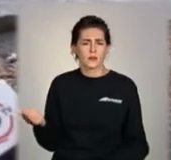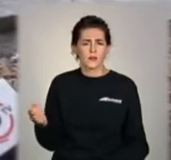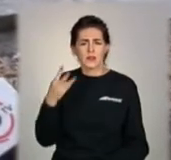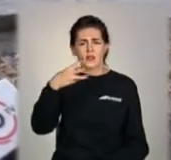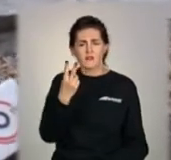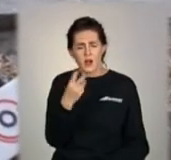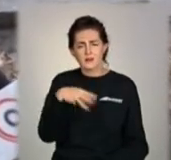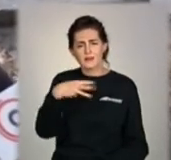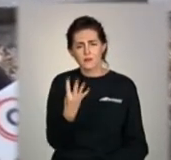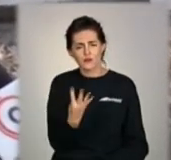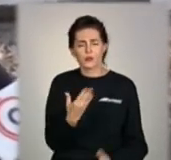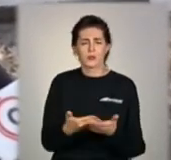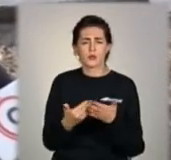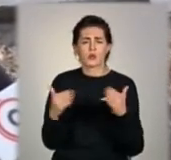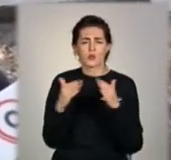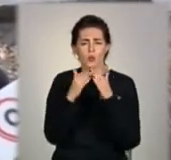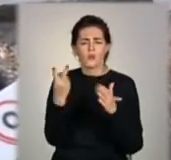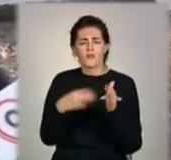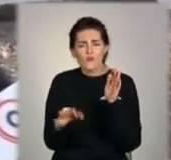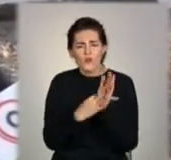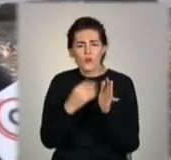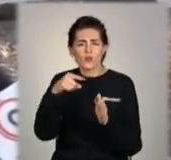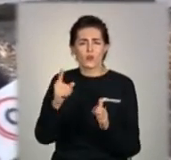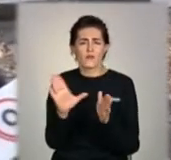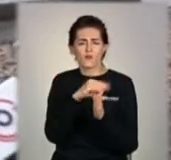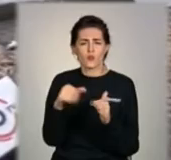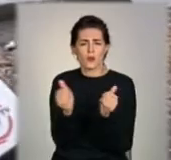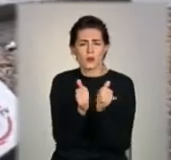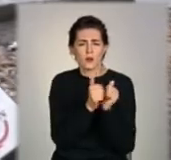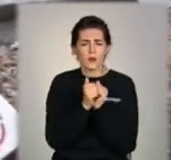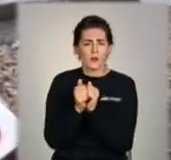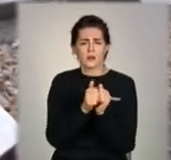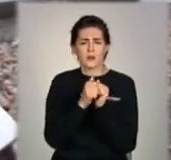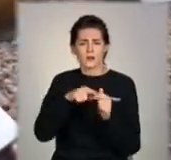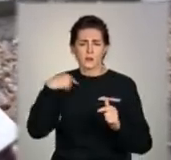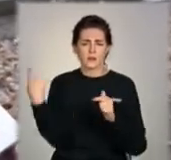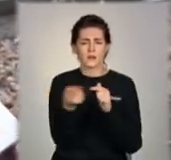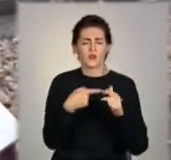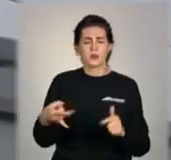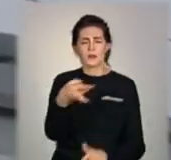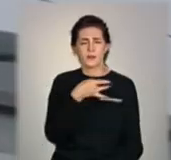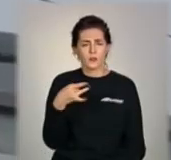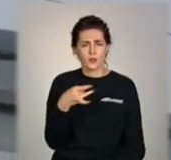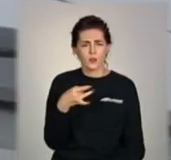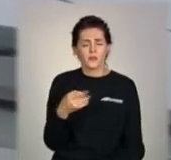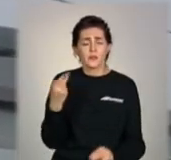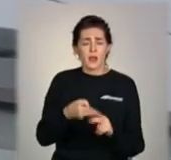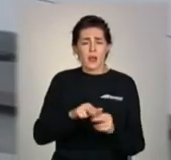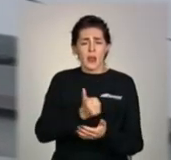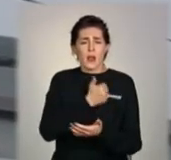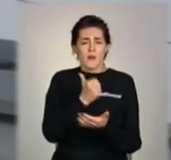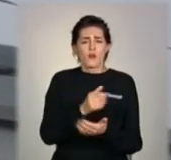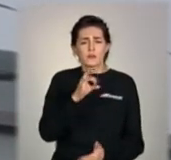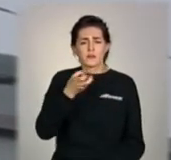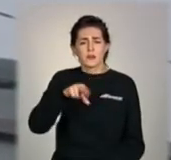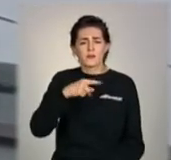дім, 34-й, який там люди ще? 28-й, да? 28-й, 30-й. Весь квартал цей наш проти. Голова ОСББ